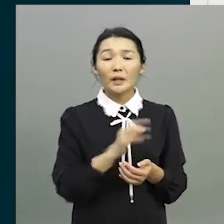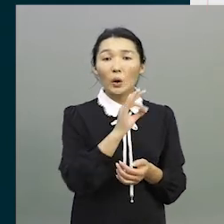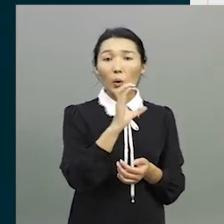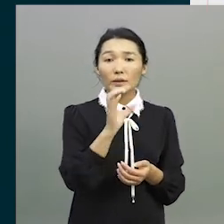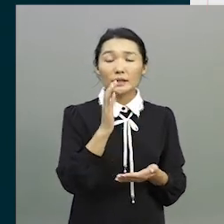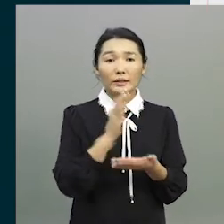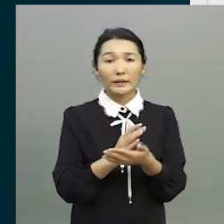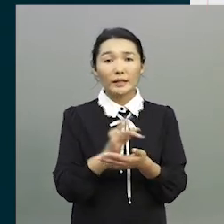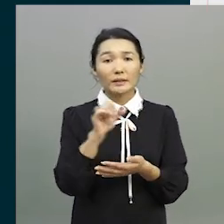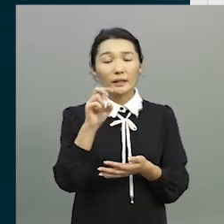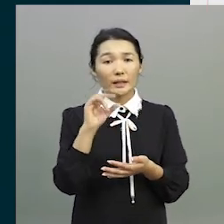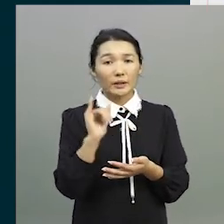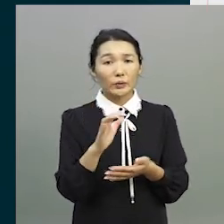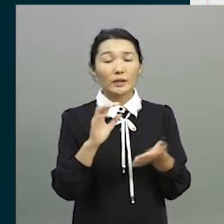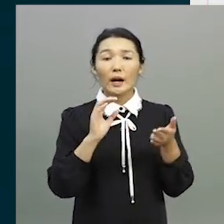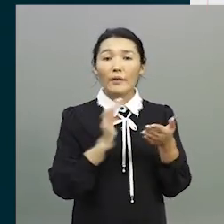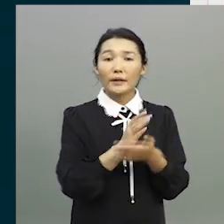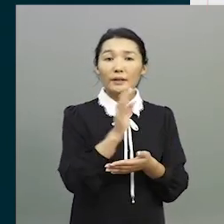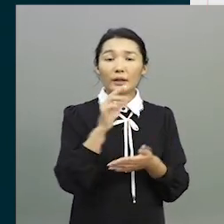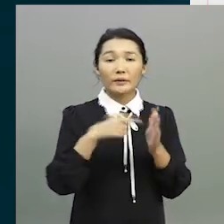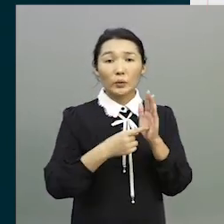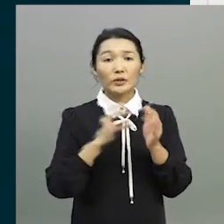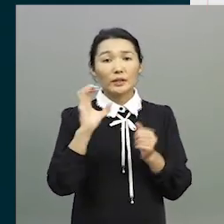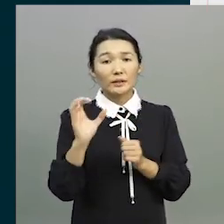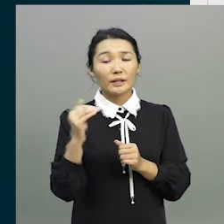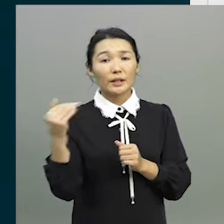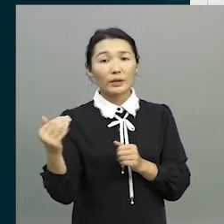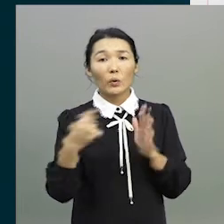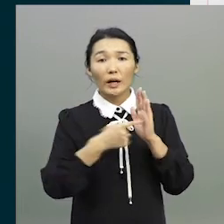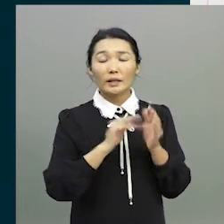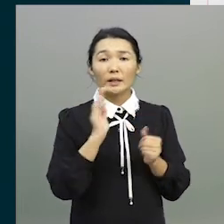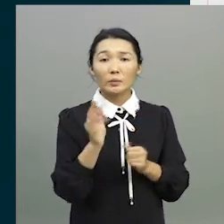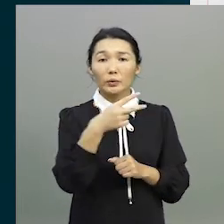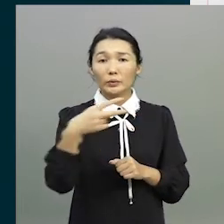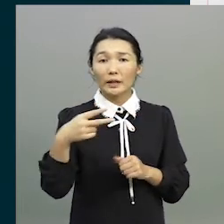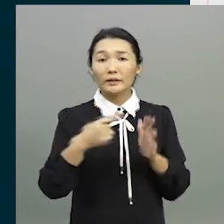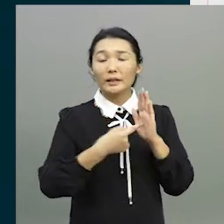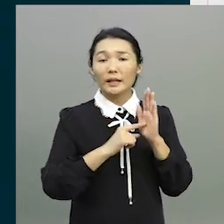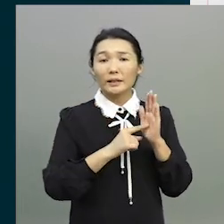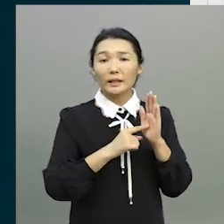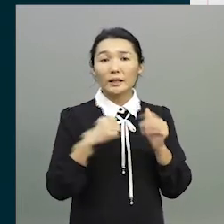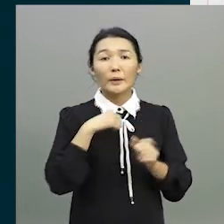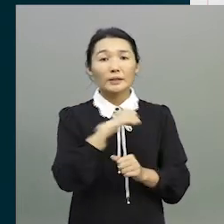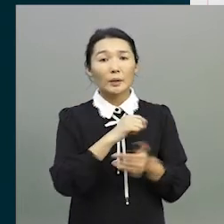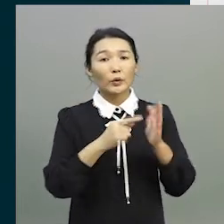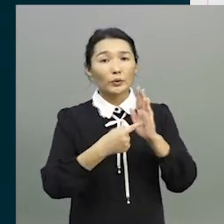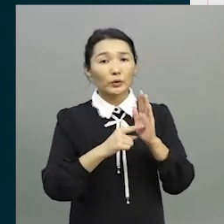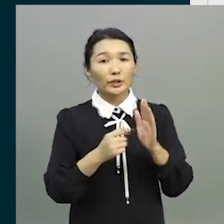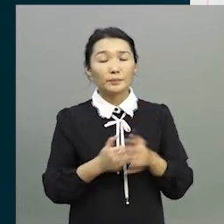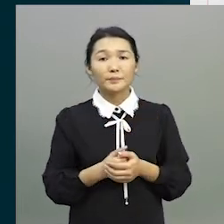радиус вектором точке c то его координаты будут равны координата самой точке